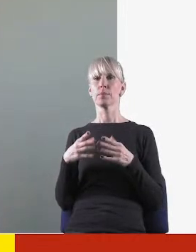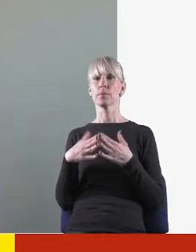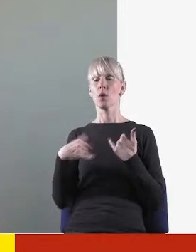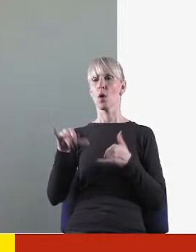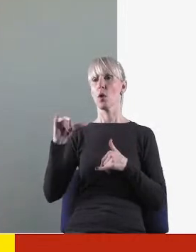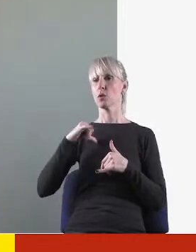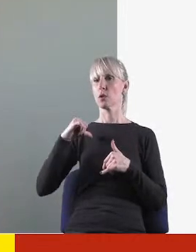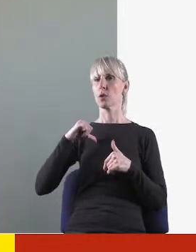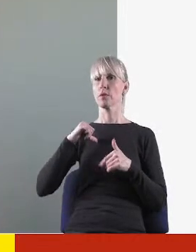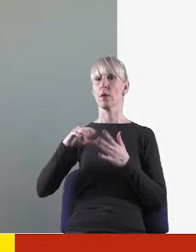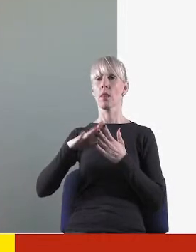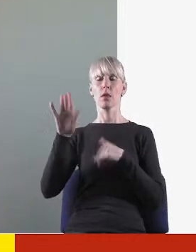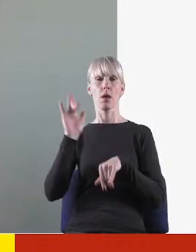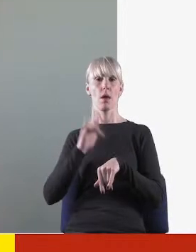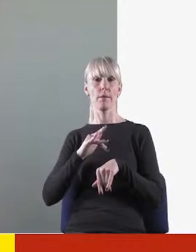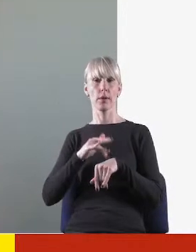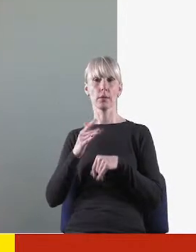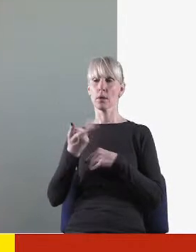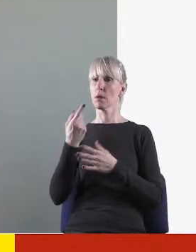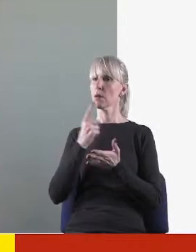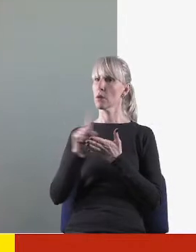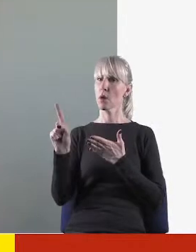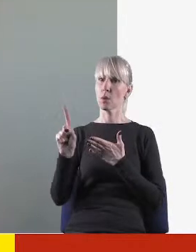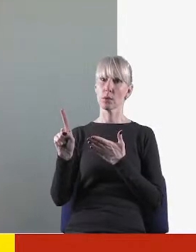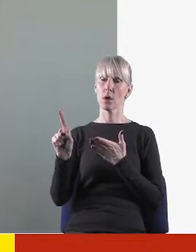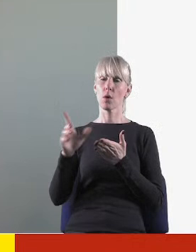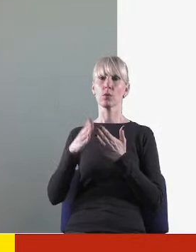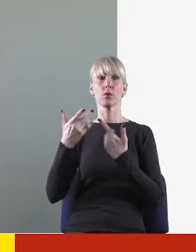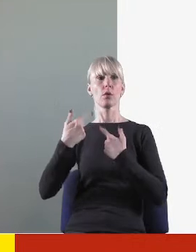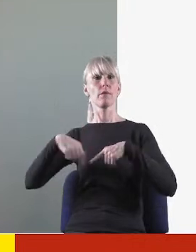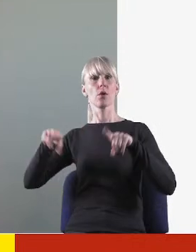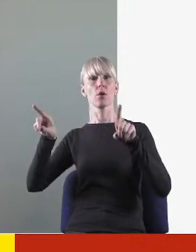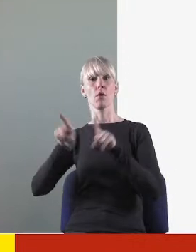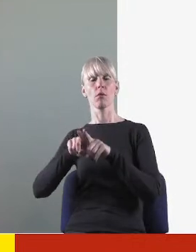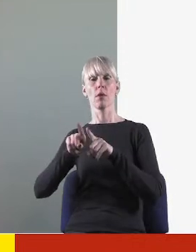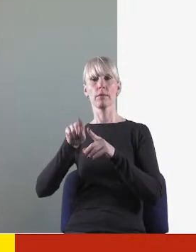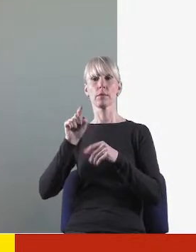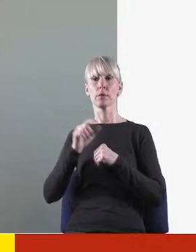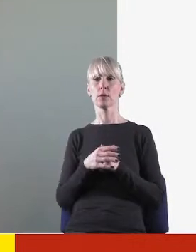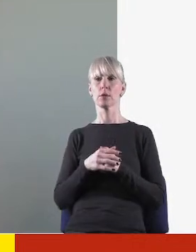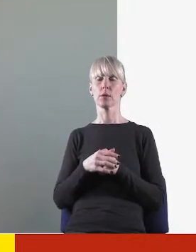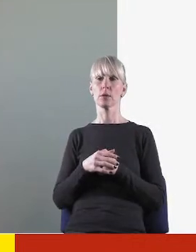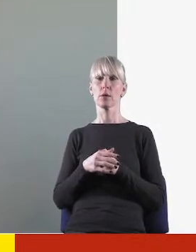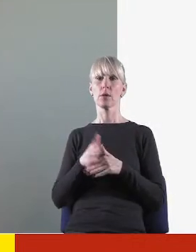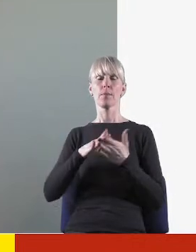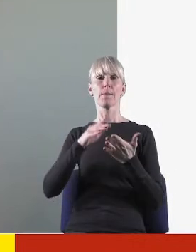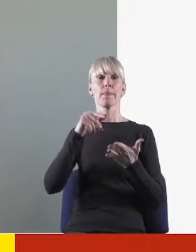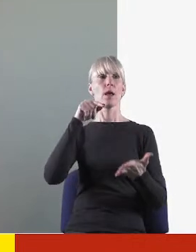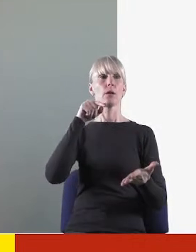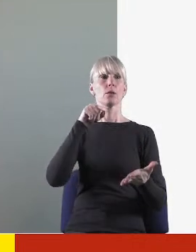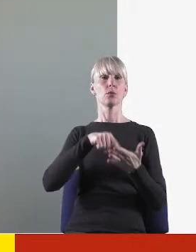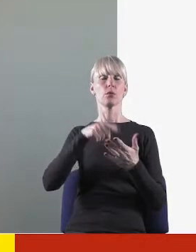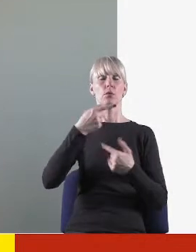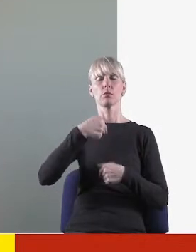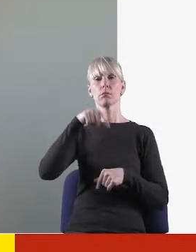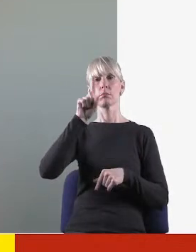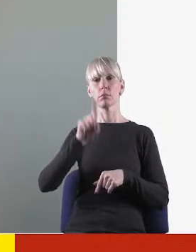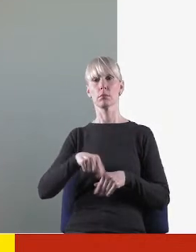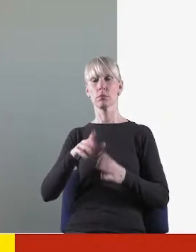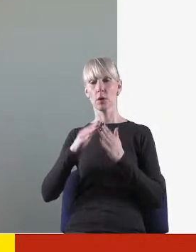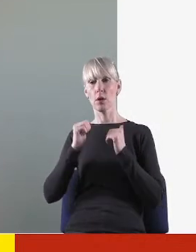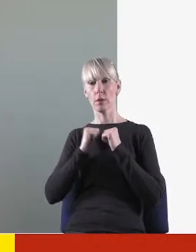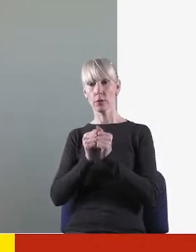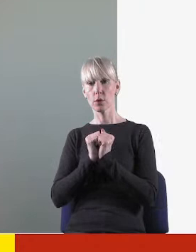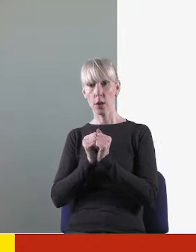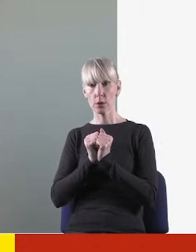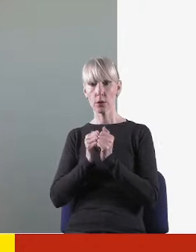oczekiwanego efektu. Nie udało się wyłonić wykonawcy. W związku z tym już w miesiącu wrześniu szpital złożył